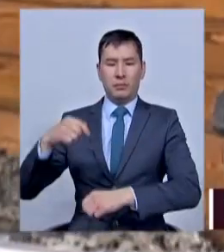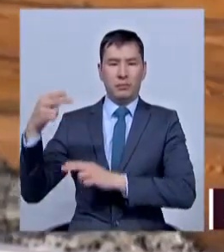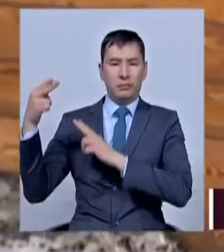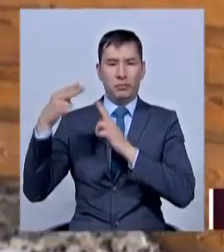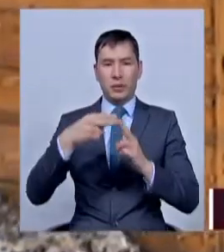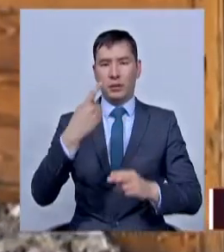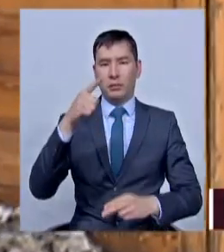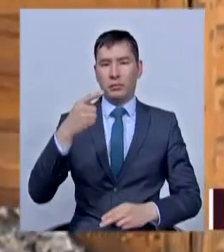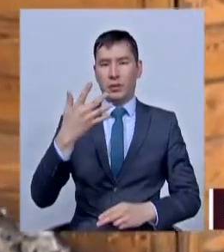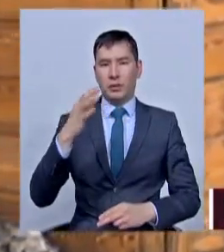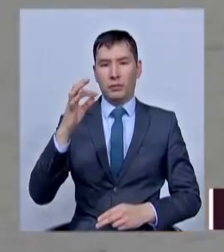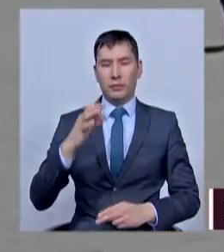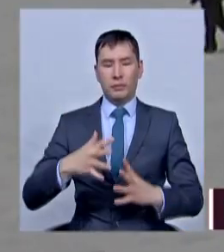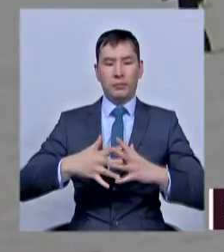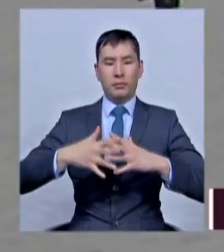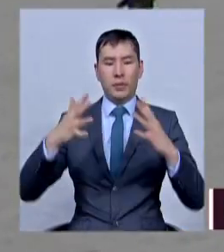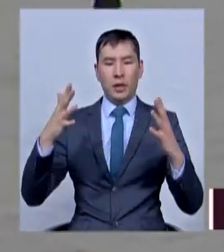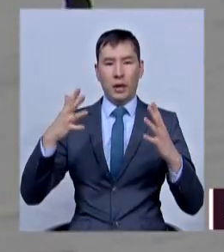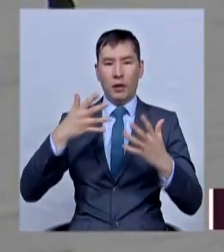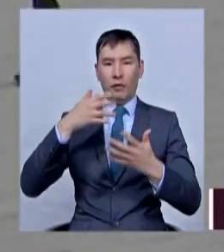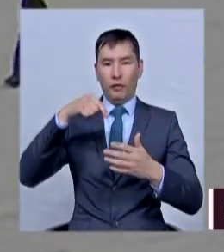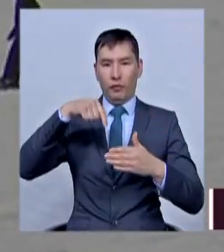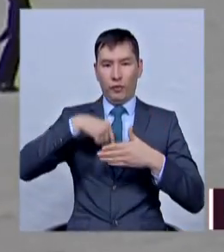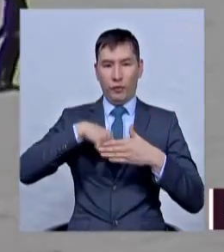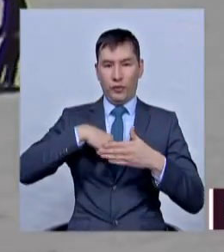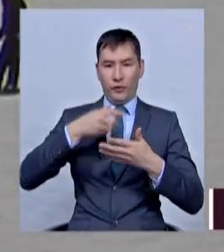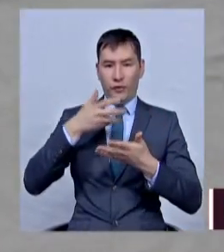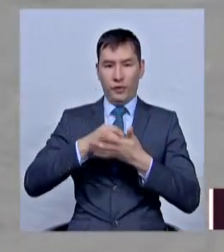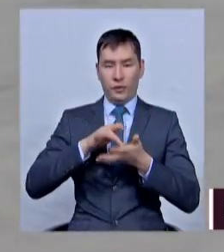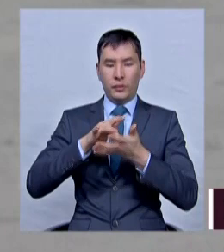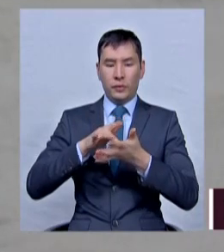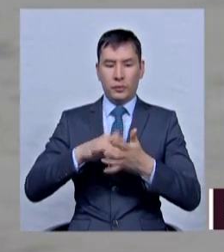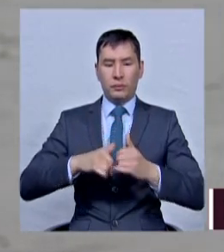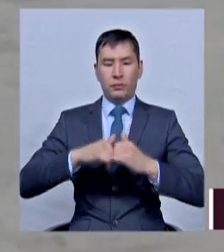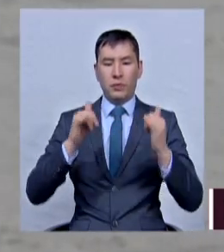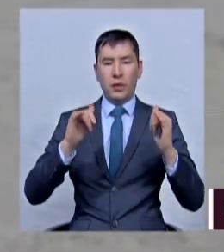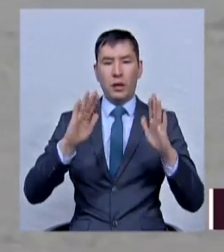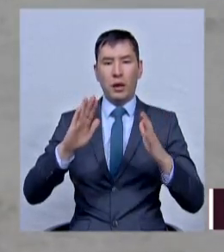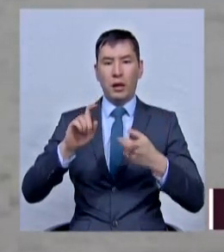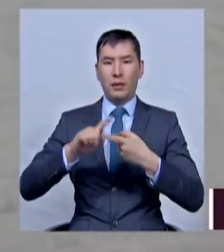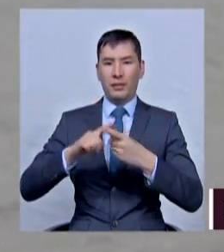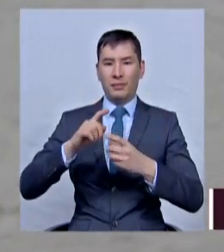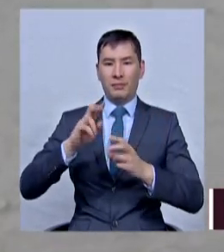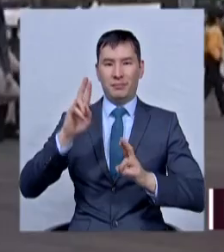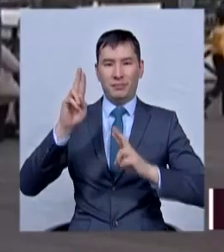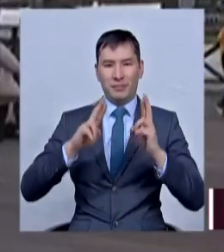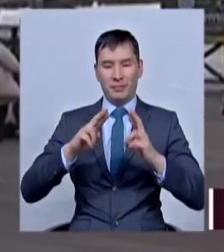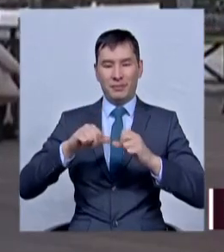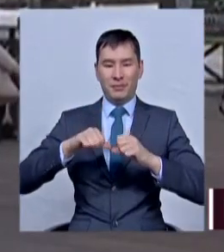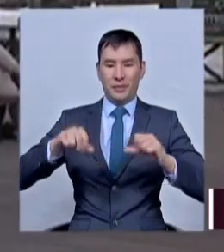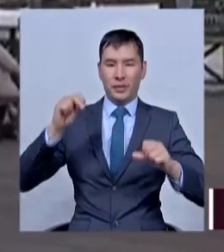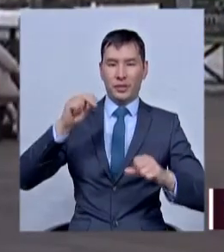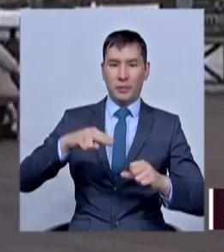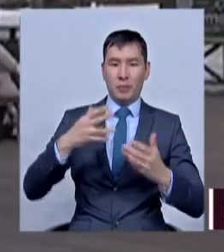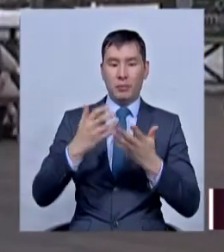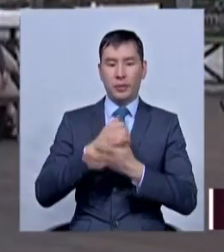есеге, ал ішкі туризм 2 есеге ұлғайған. Алайда биыл пандемия кезінде туризм саласы айтарлықтай зардап шекті дейді